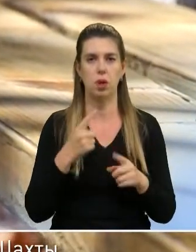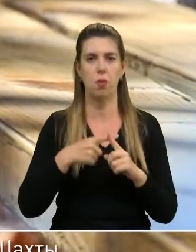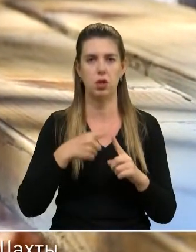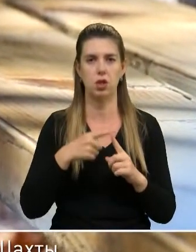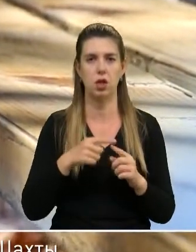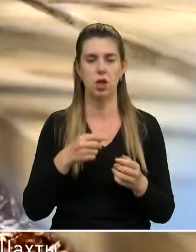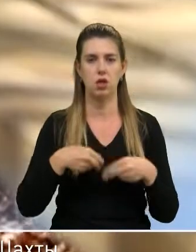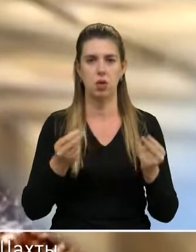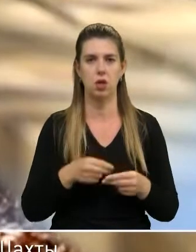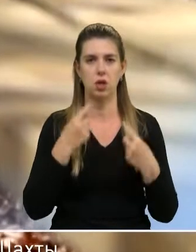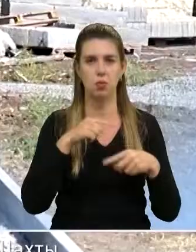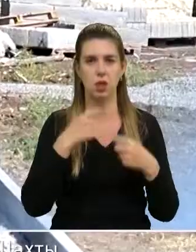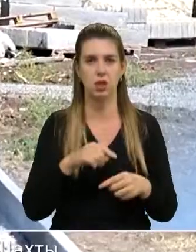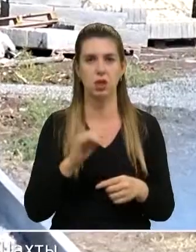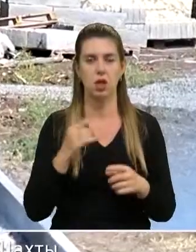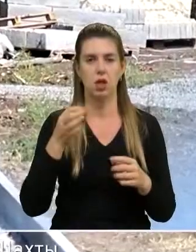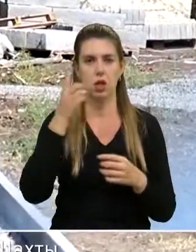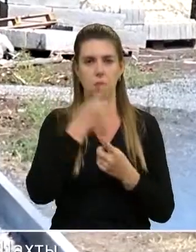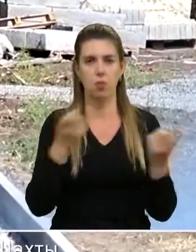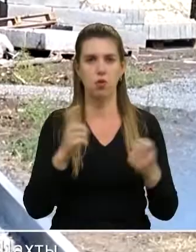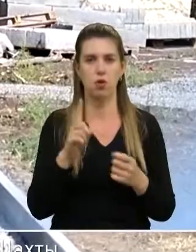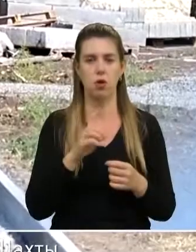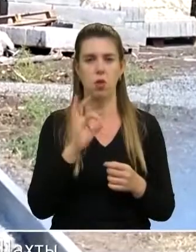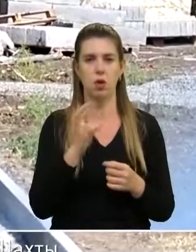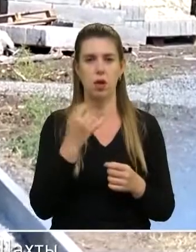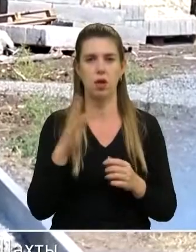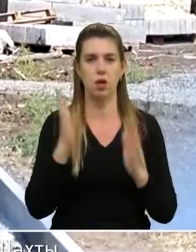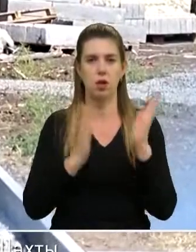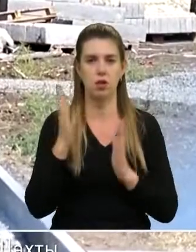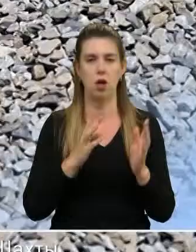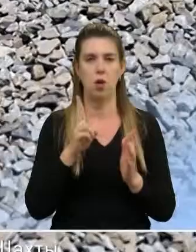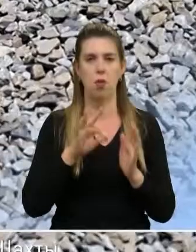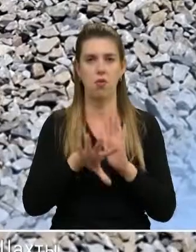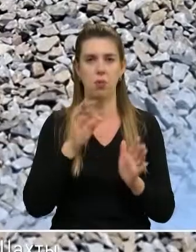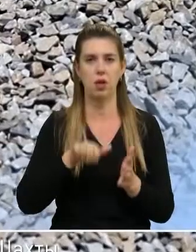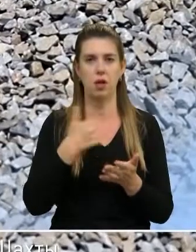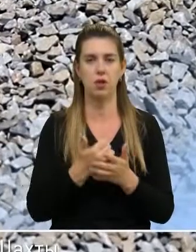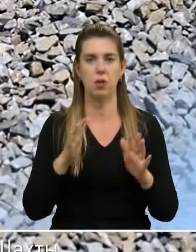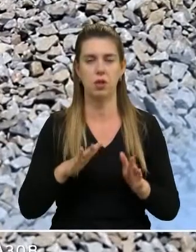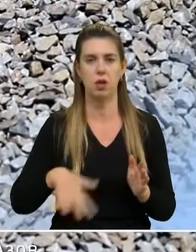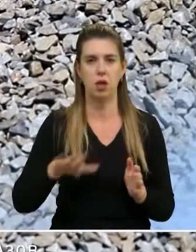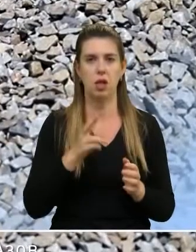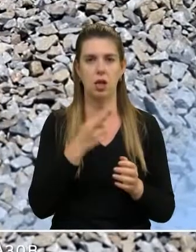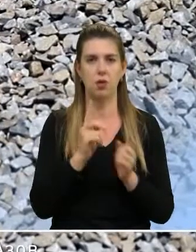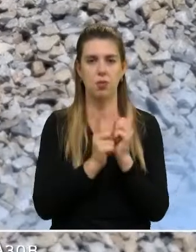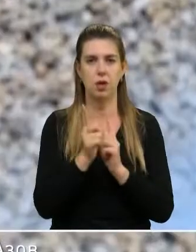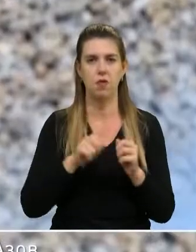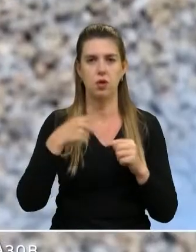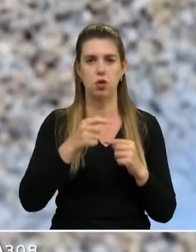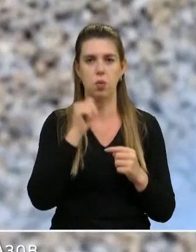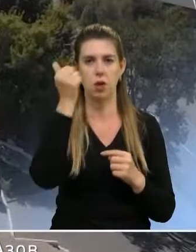положительного заключения экспертизы. Напомню, во всероссийском онлайн-голосовании по выбору приоритетных объектов для благоустройства в следующем